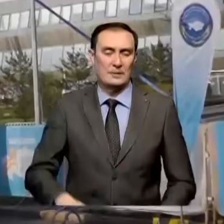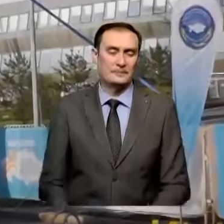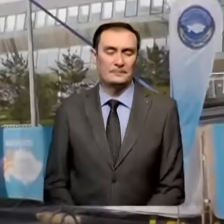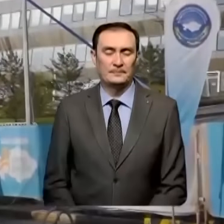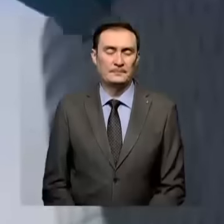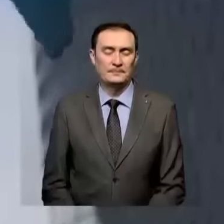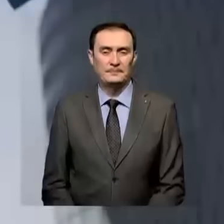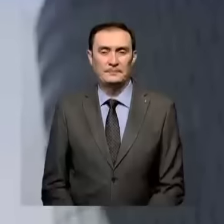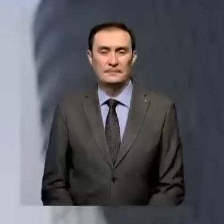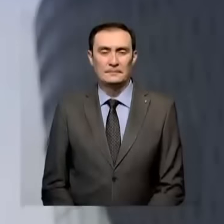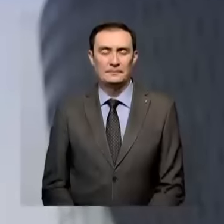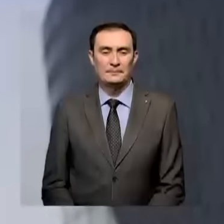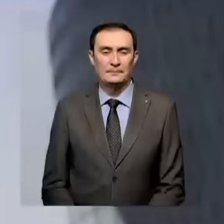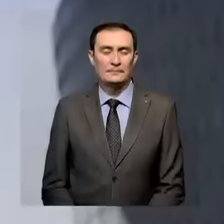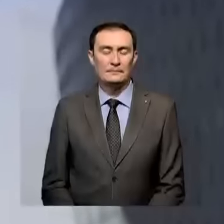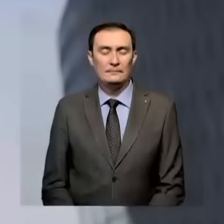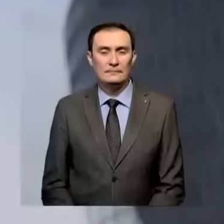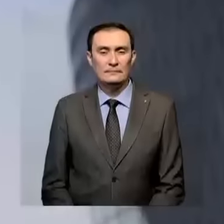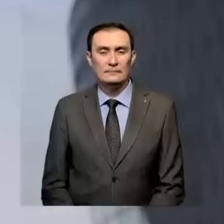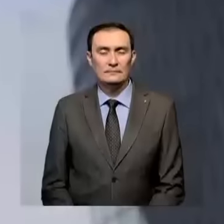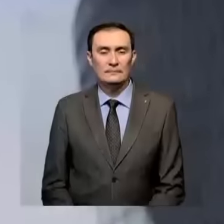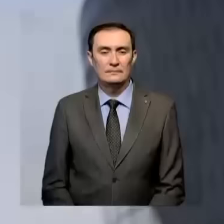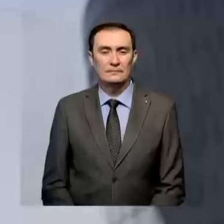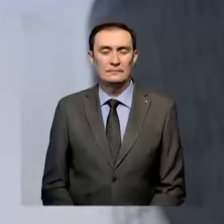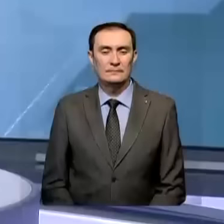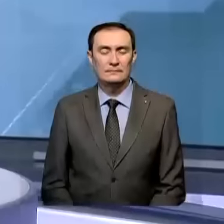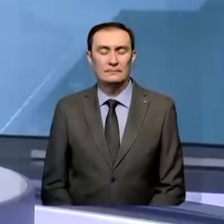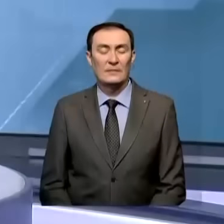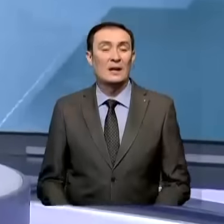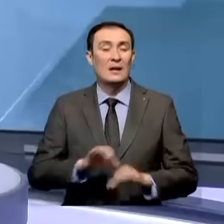Эльвира Ликерова, Наурызбай Курмангазы, 24KZ.